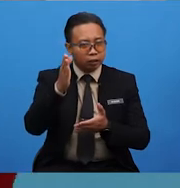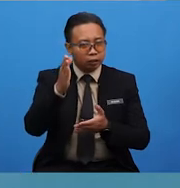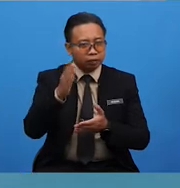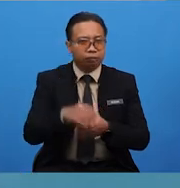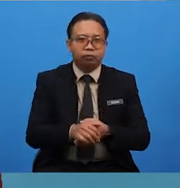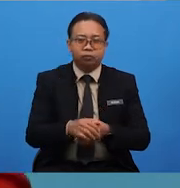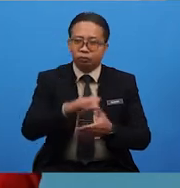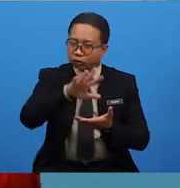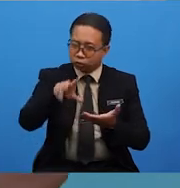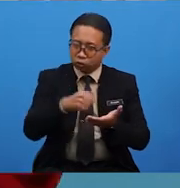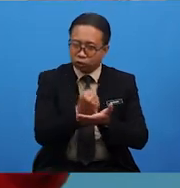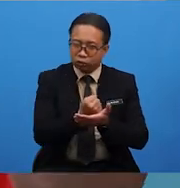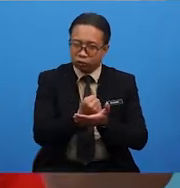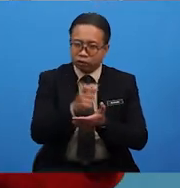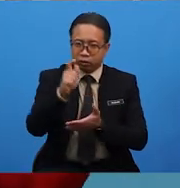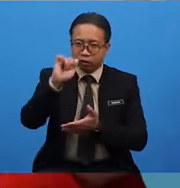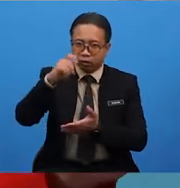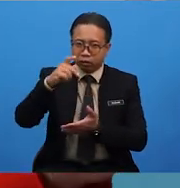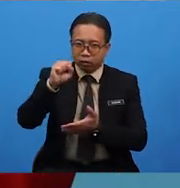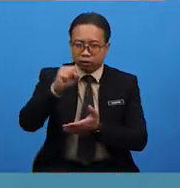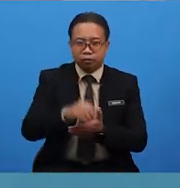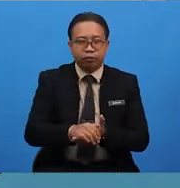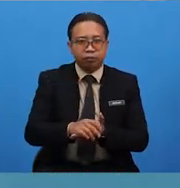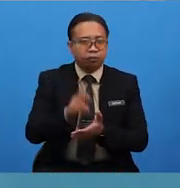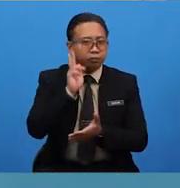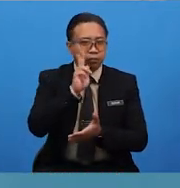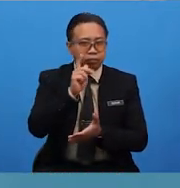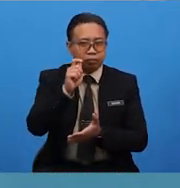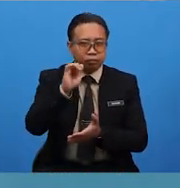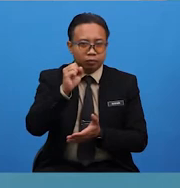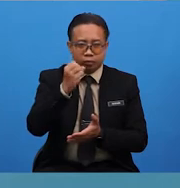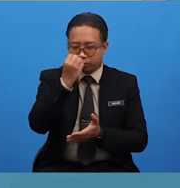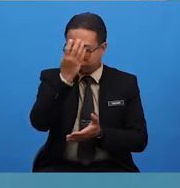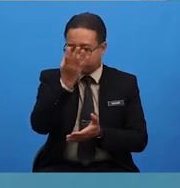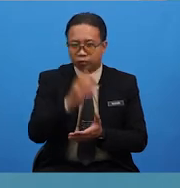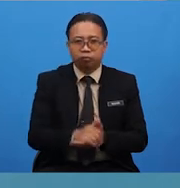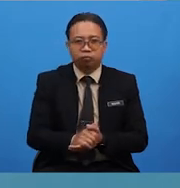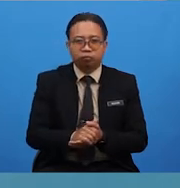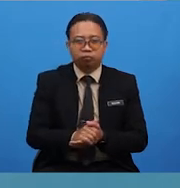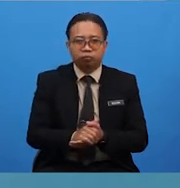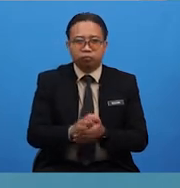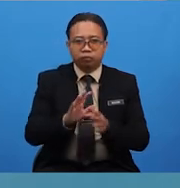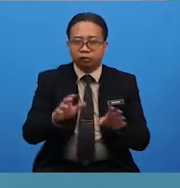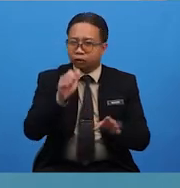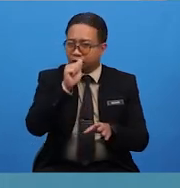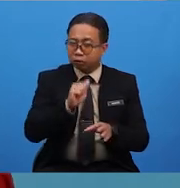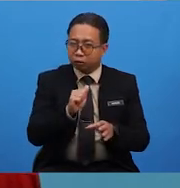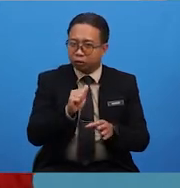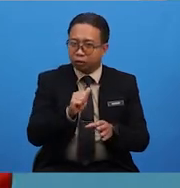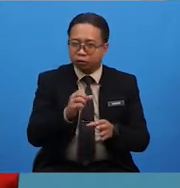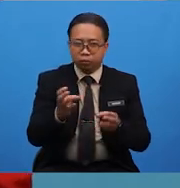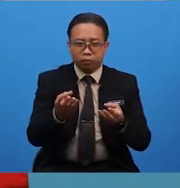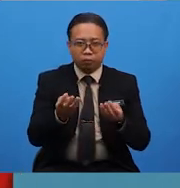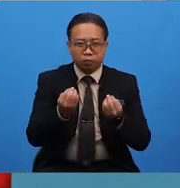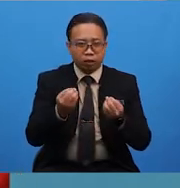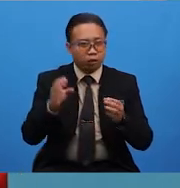akan Praktis kan semut tips dan panduan yang chat dia turunkan hari ini tak sabar rasanya enak buat ilustrasi